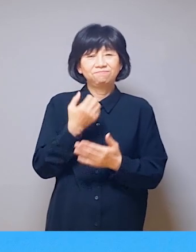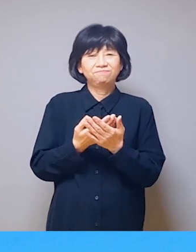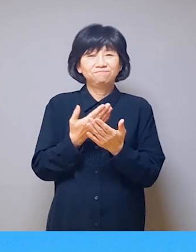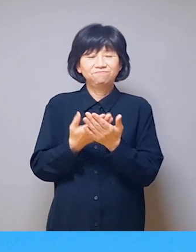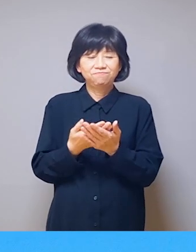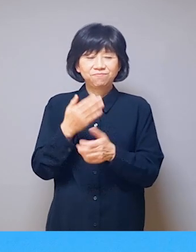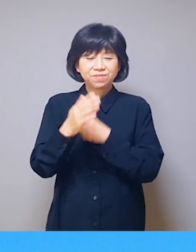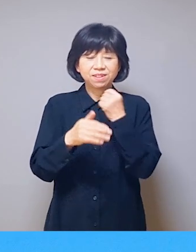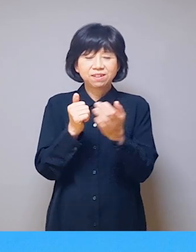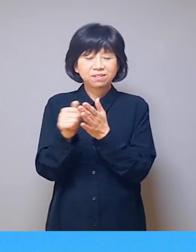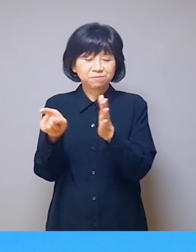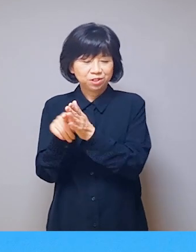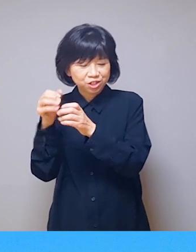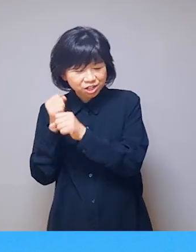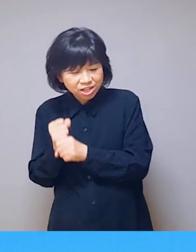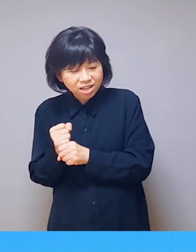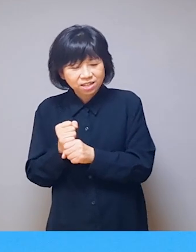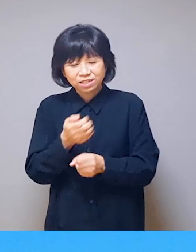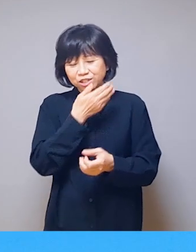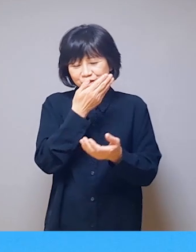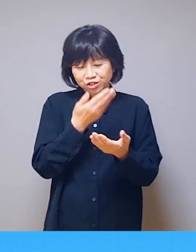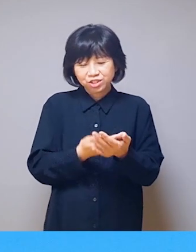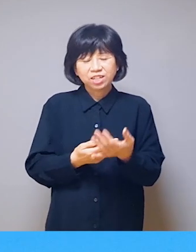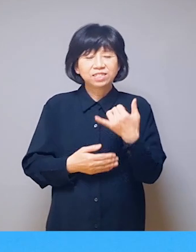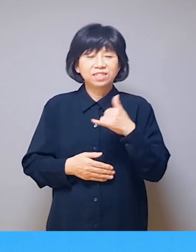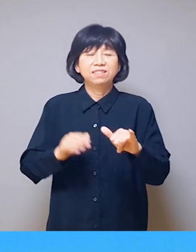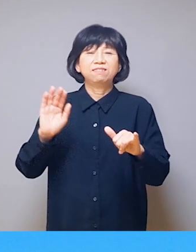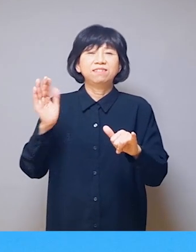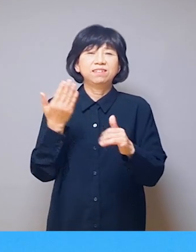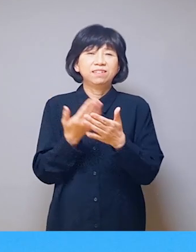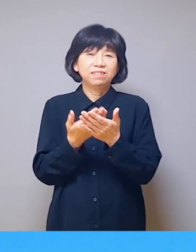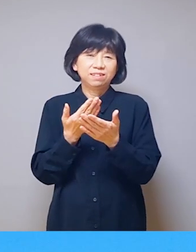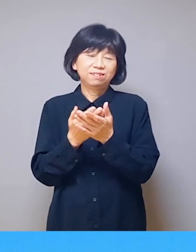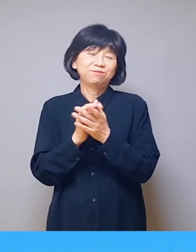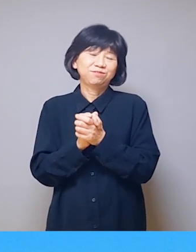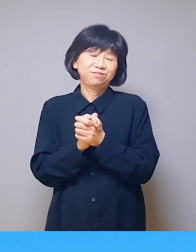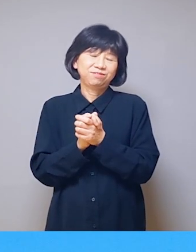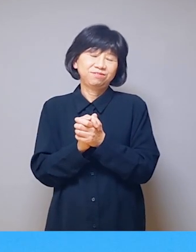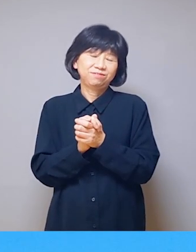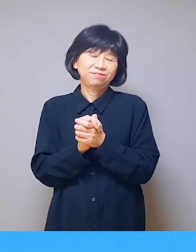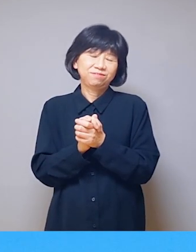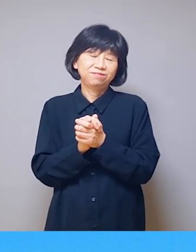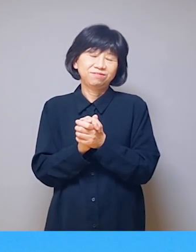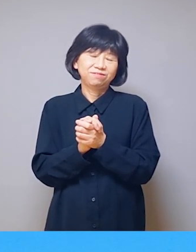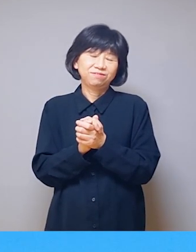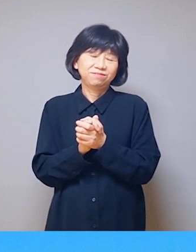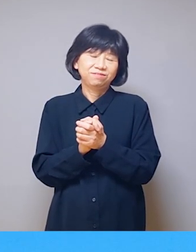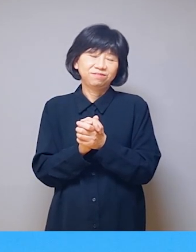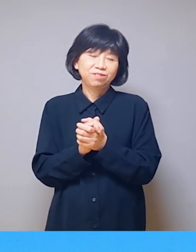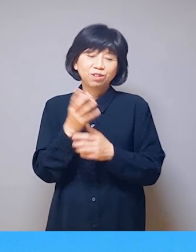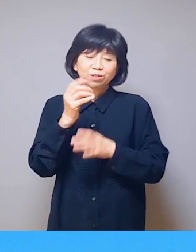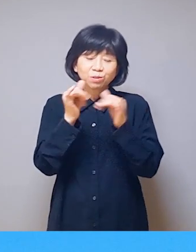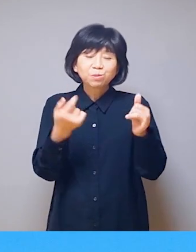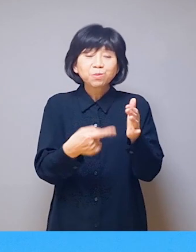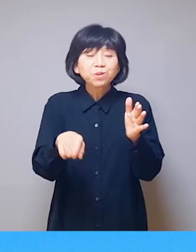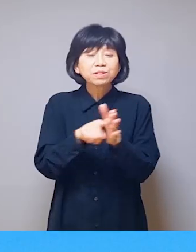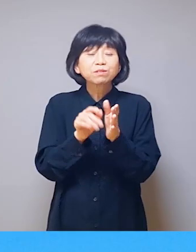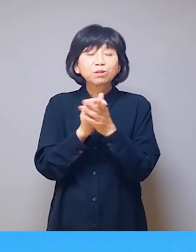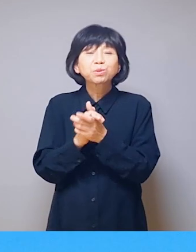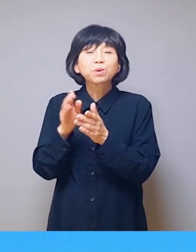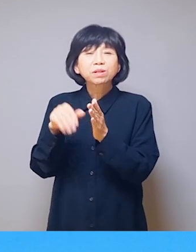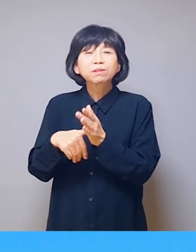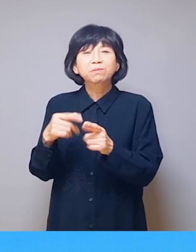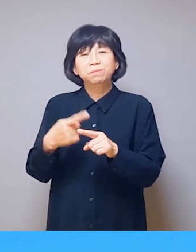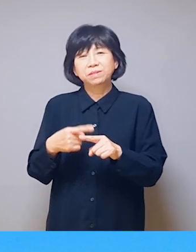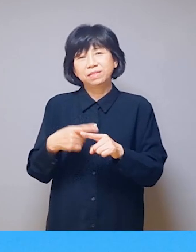하나님을 신뢰하는 귀한 아들, 딸이 될 수 있도록 기도하는 거죠. 사랑하는 성도들을 위해서 기도할 때도 저는 마찬가지예요. 우리 성도님들